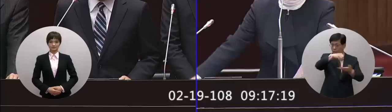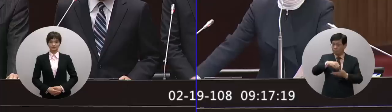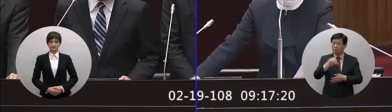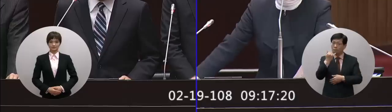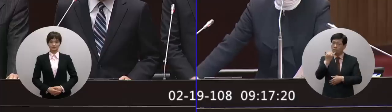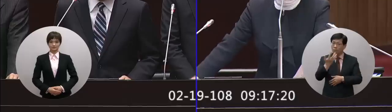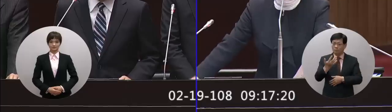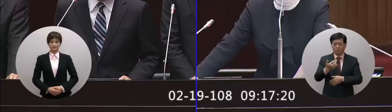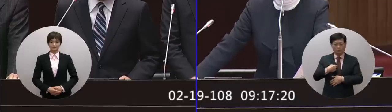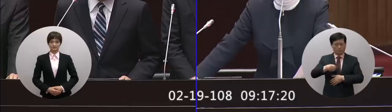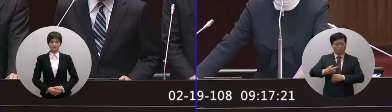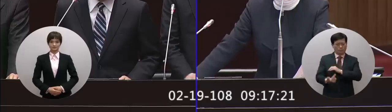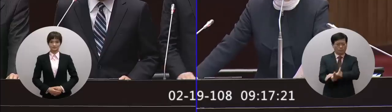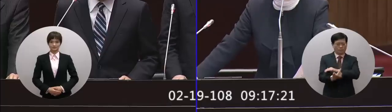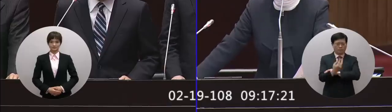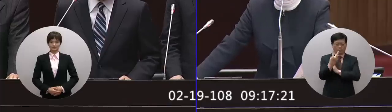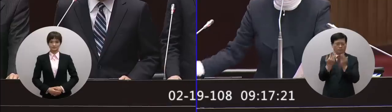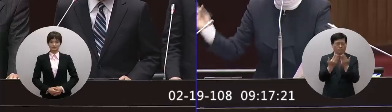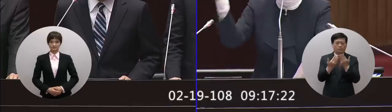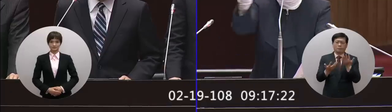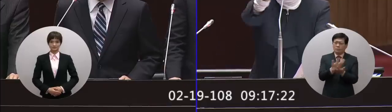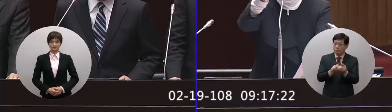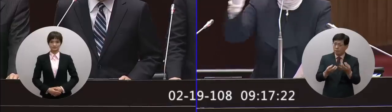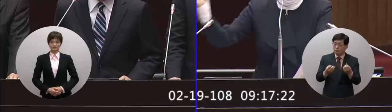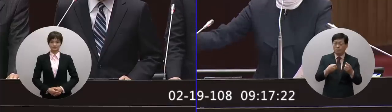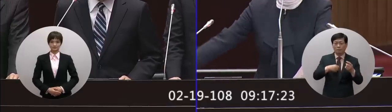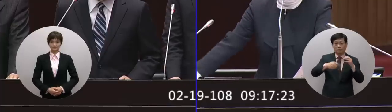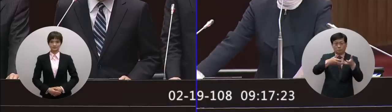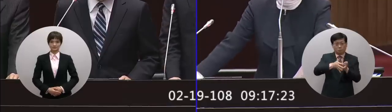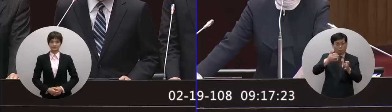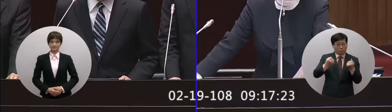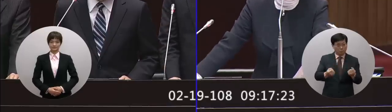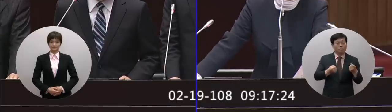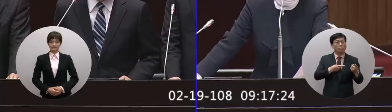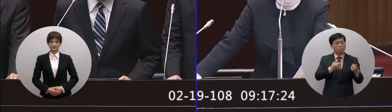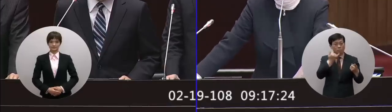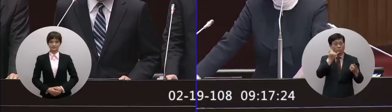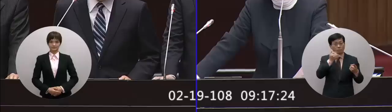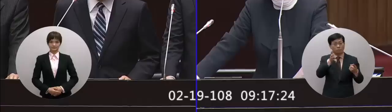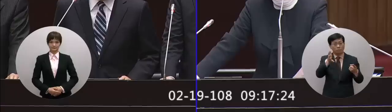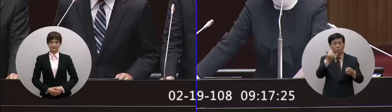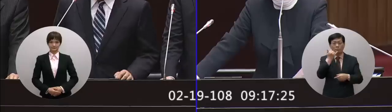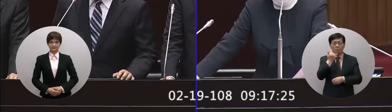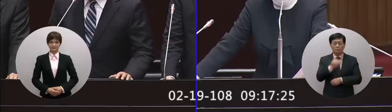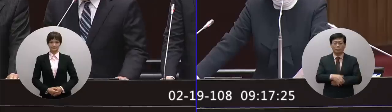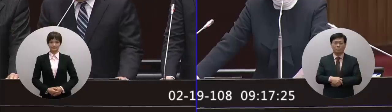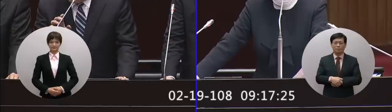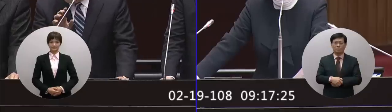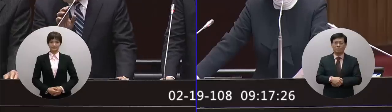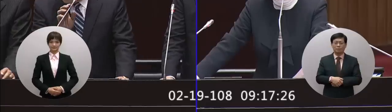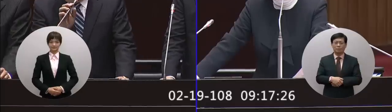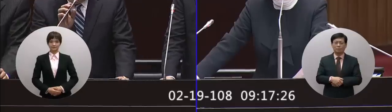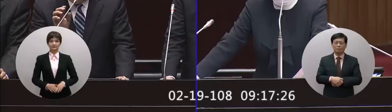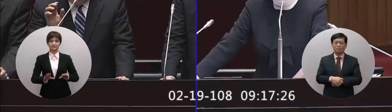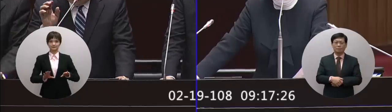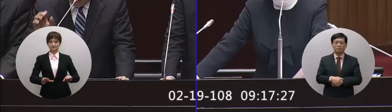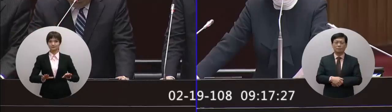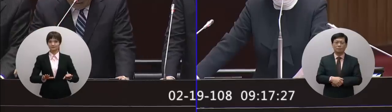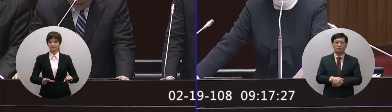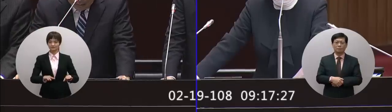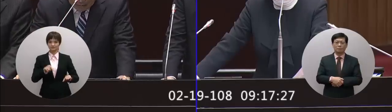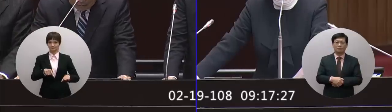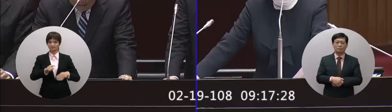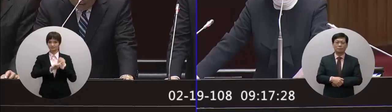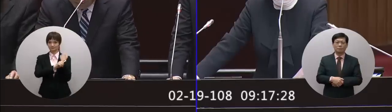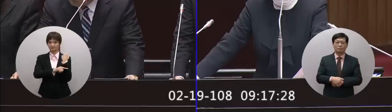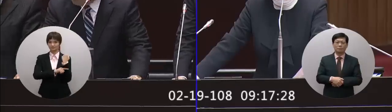来，我们赶快二读协商。部长就在旁边，院长您可以问他。 先说。 现在 这个